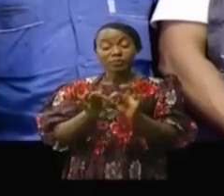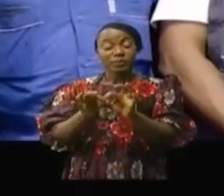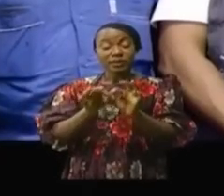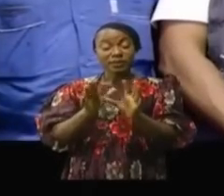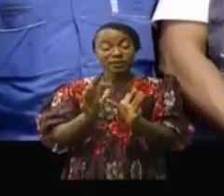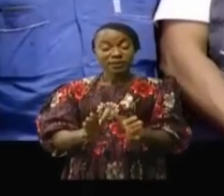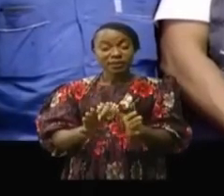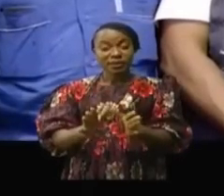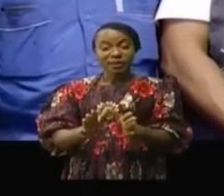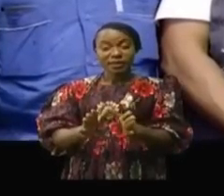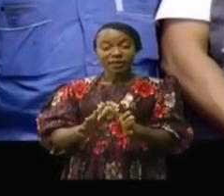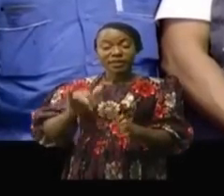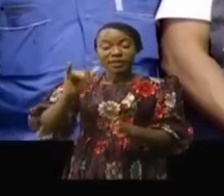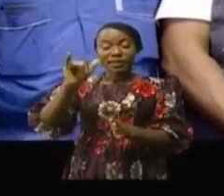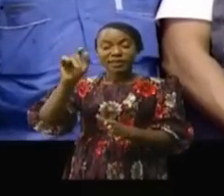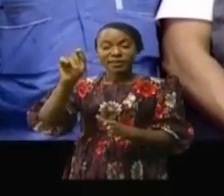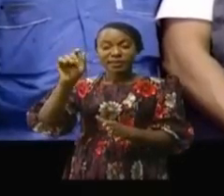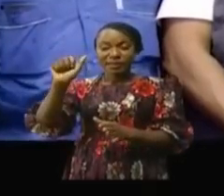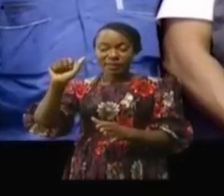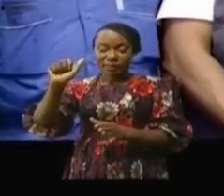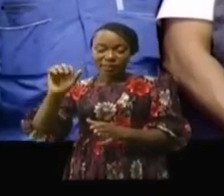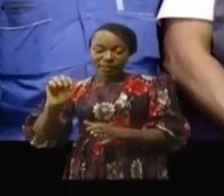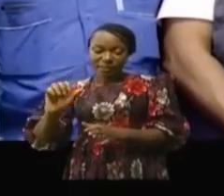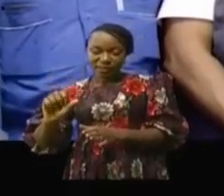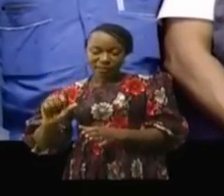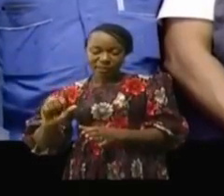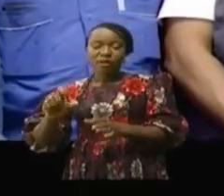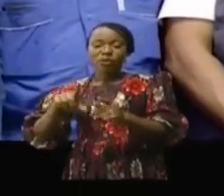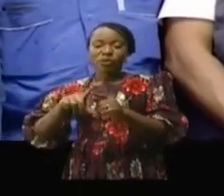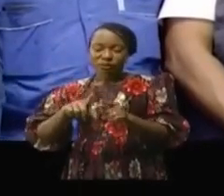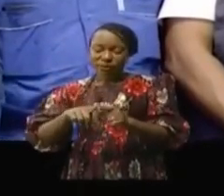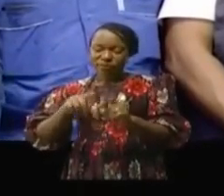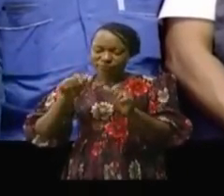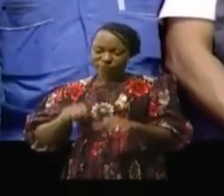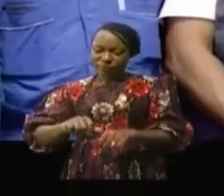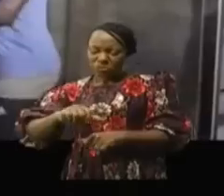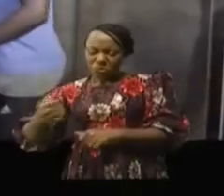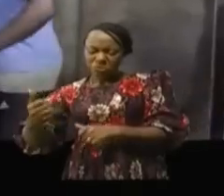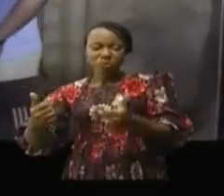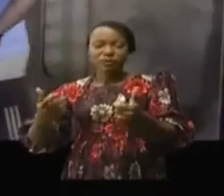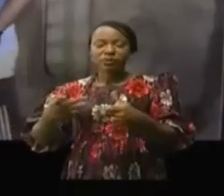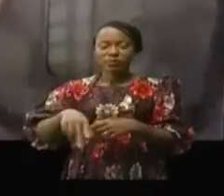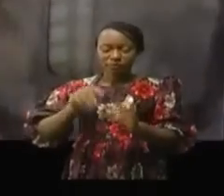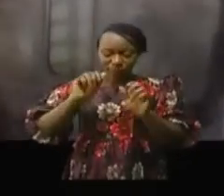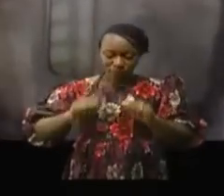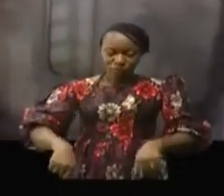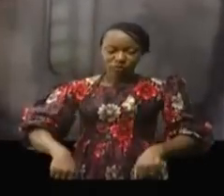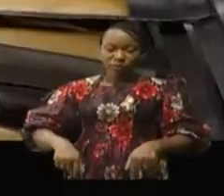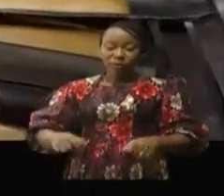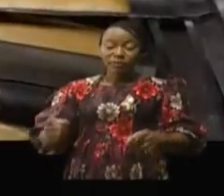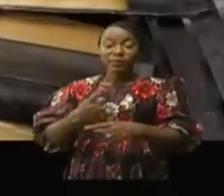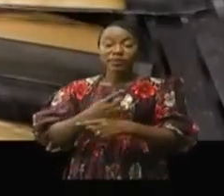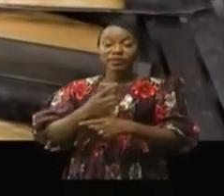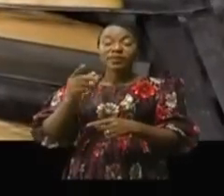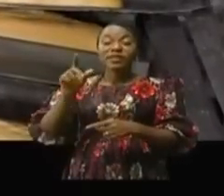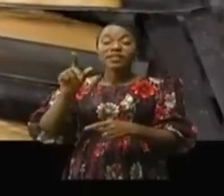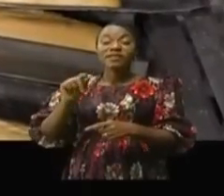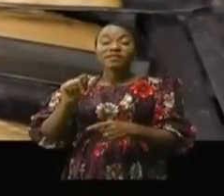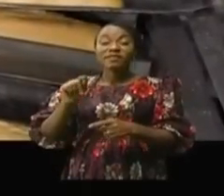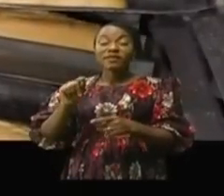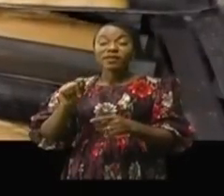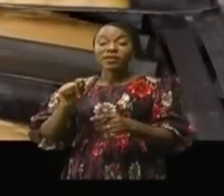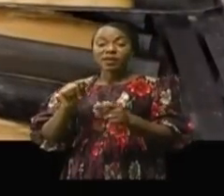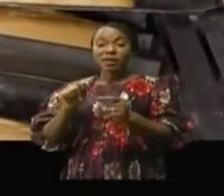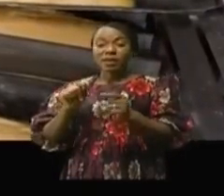Minagri 3. Et avec Minagri 3, on peut aller dans d'autres provinces. À ce jour, plus de 20 boulangeries et